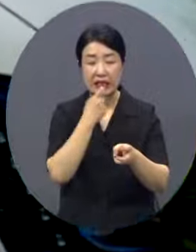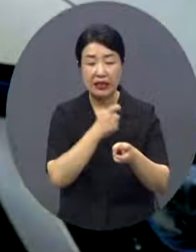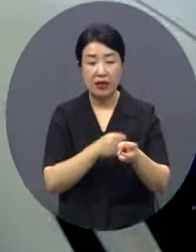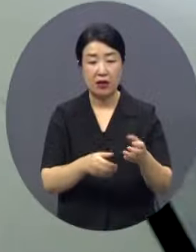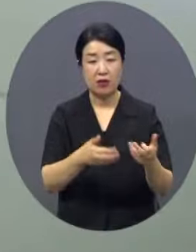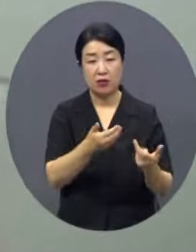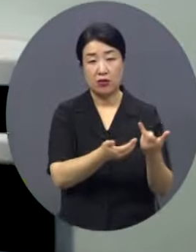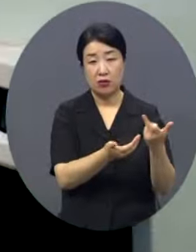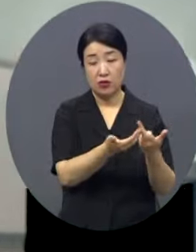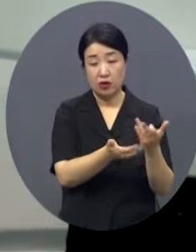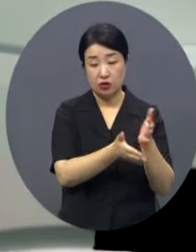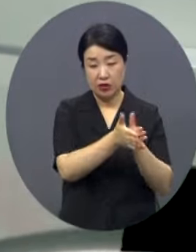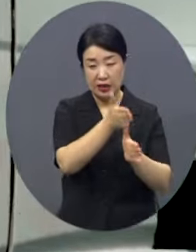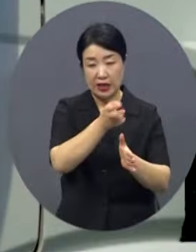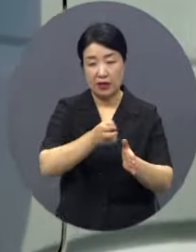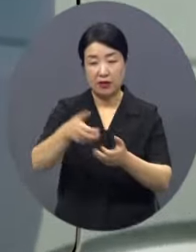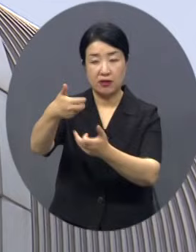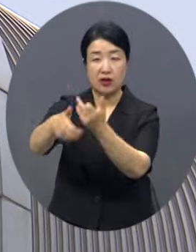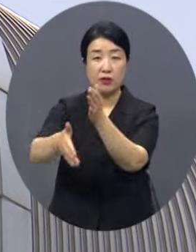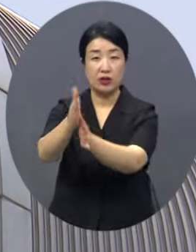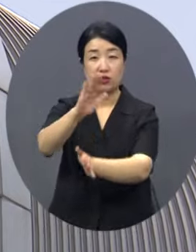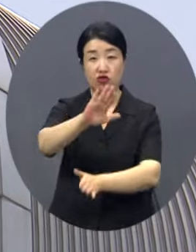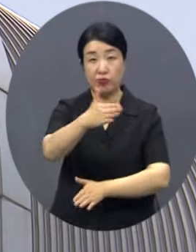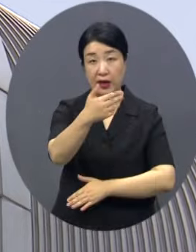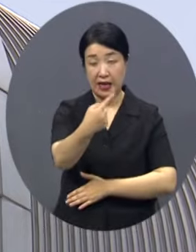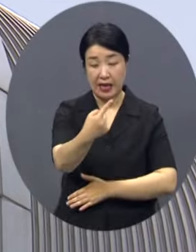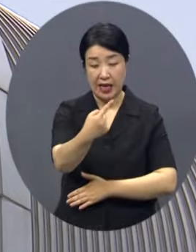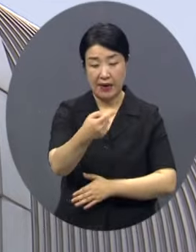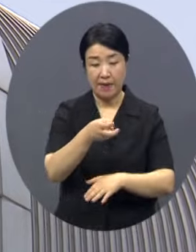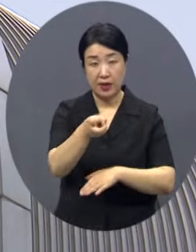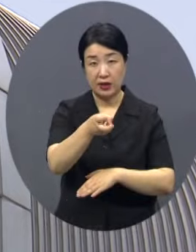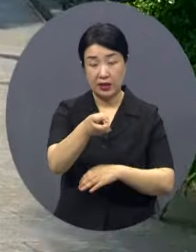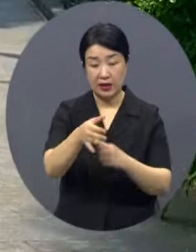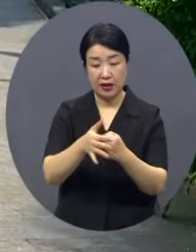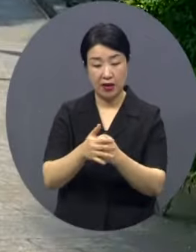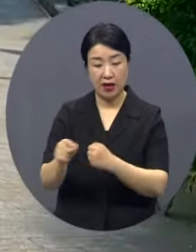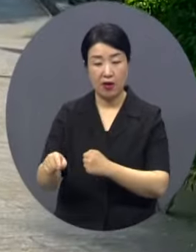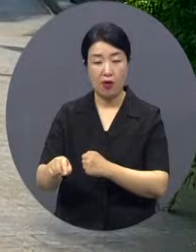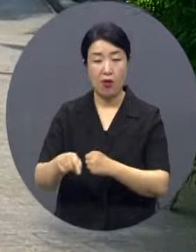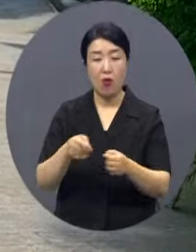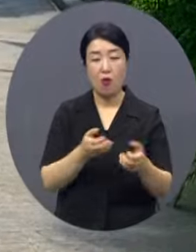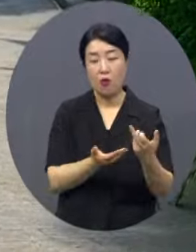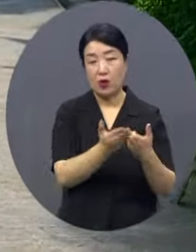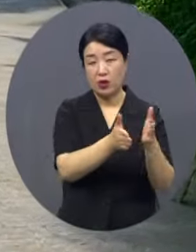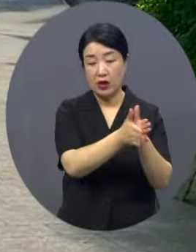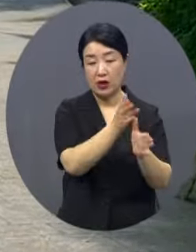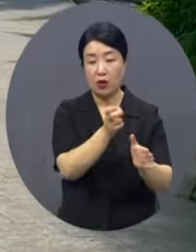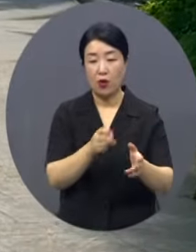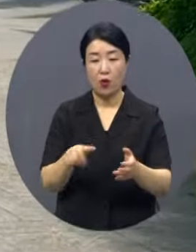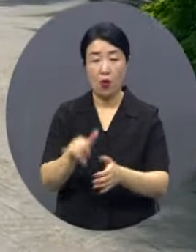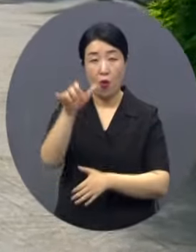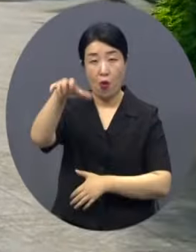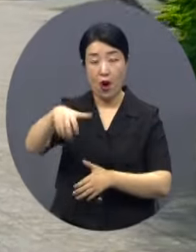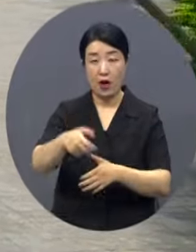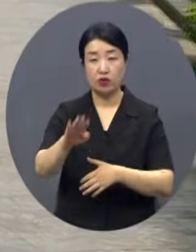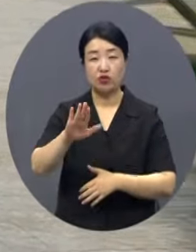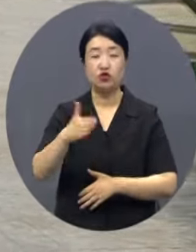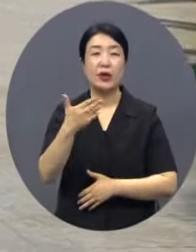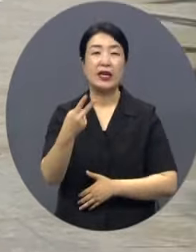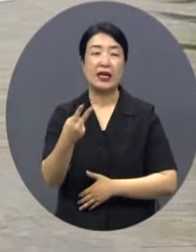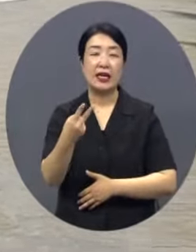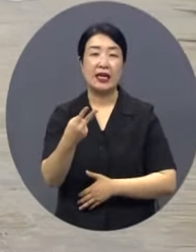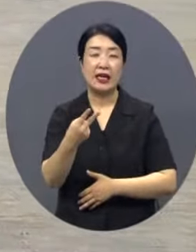서귀포시 일청사까지 운행하는 901번과 제주시청에서 공항까지 운행하는 902번 버스 노선에 평일